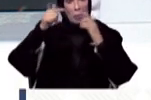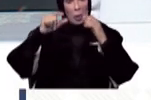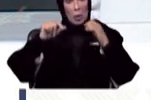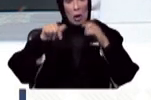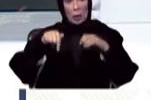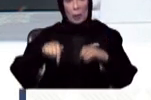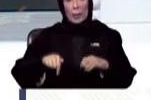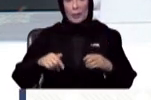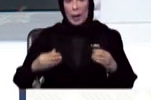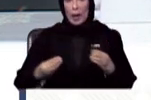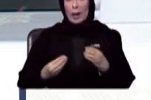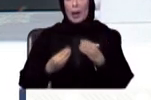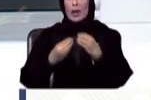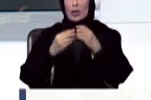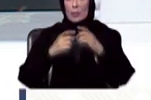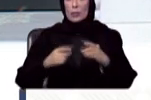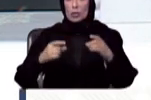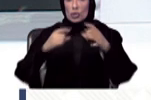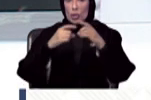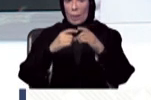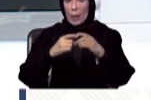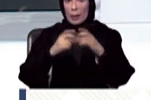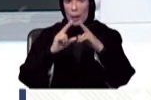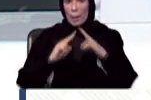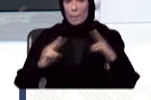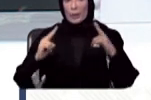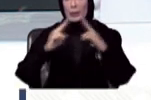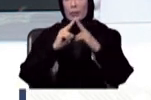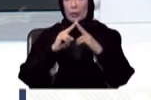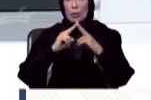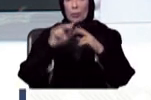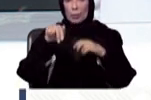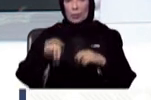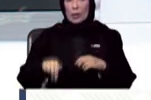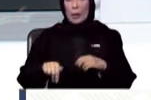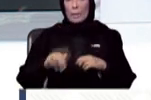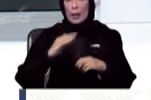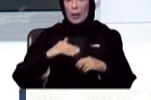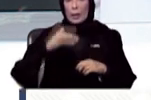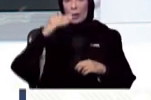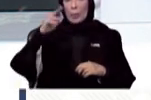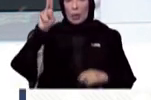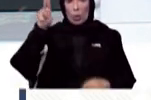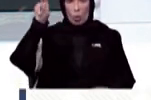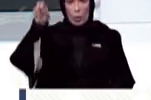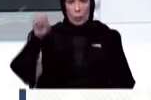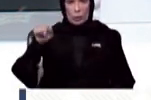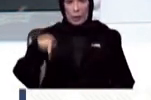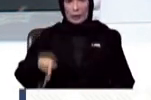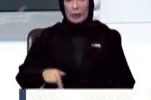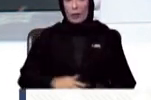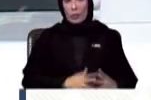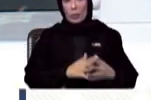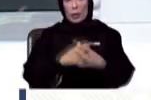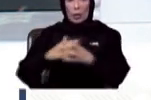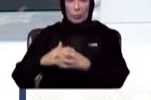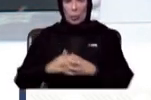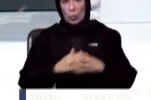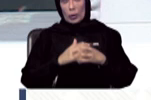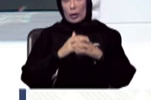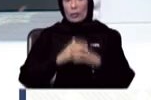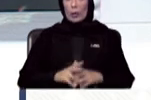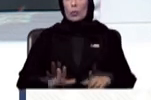التفاعلي الذي اقيم على هامش اعمال مؤتمر القمه المعني بالمستقبل في مقر الامم المتحده بنيويورك